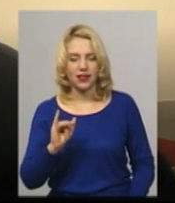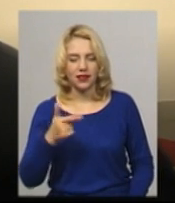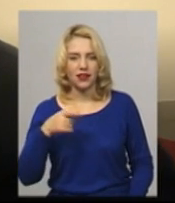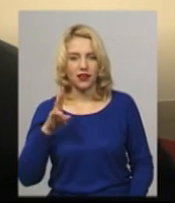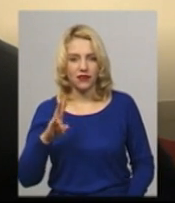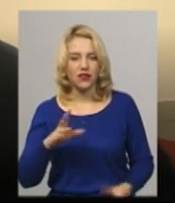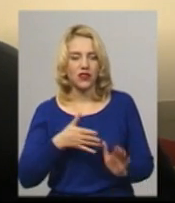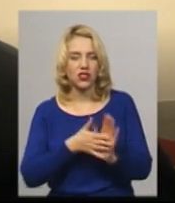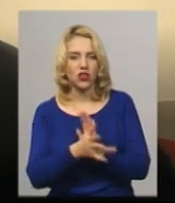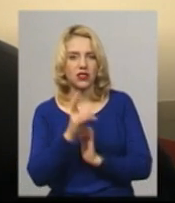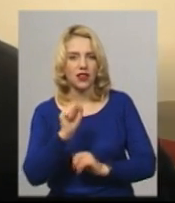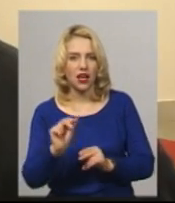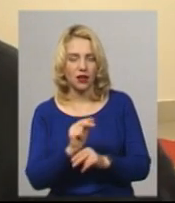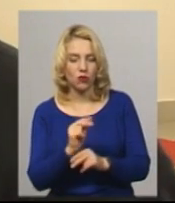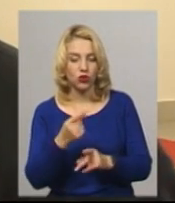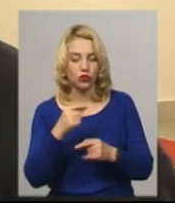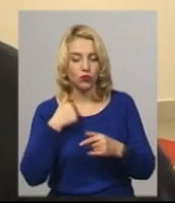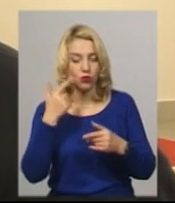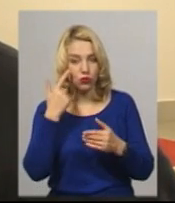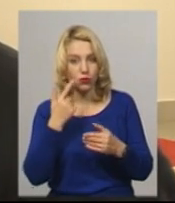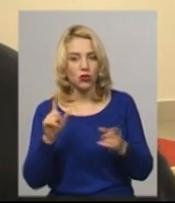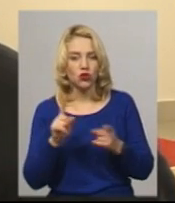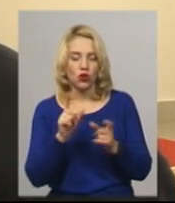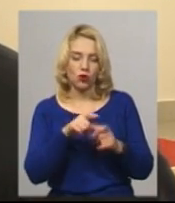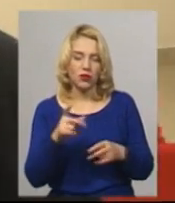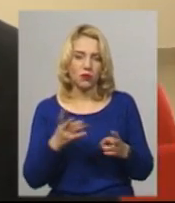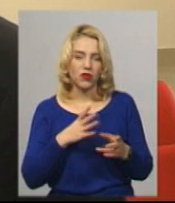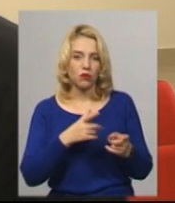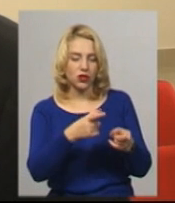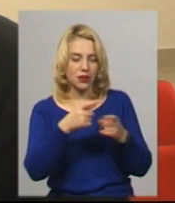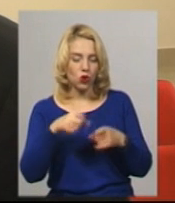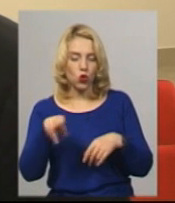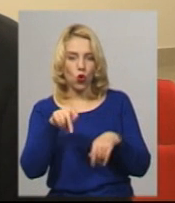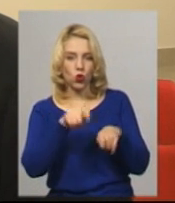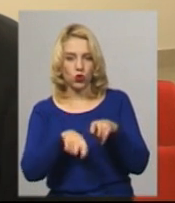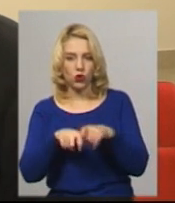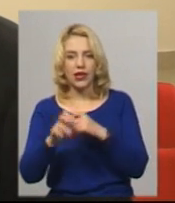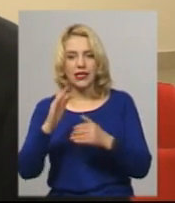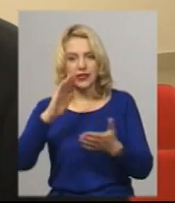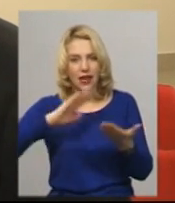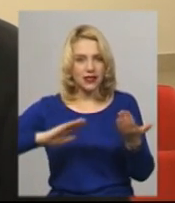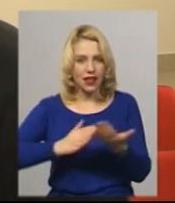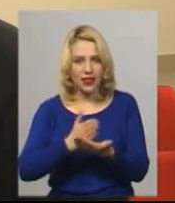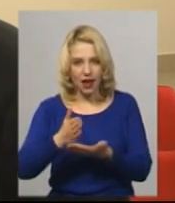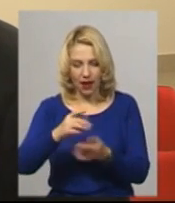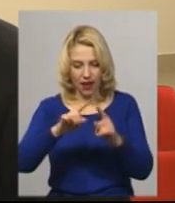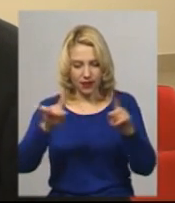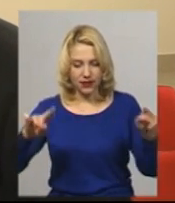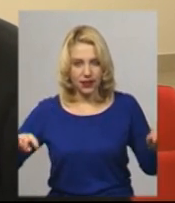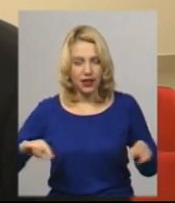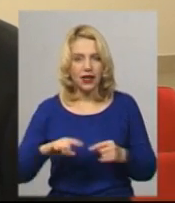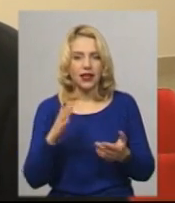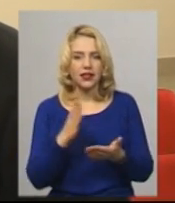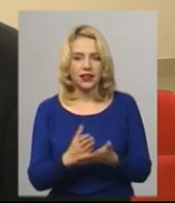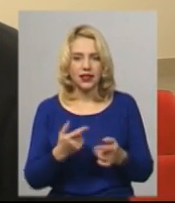на ремонти, і, на нашу думку, громадяни мають бути залучені до контролю. В нас на карті зараз понад 300 тисяч різних